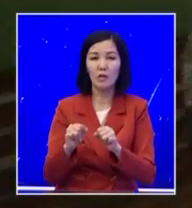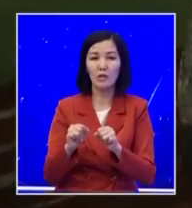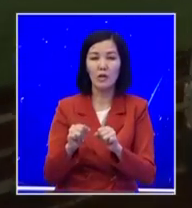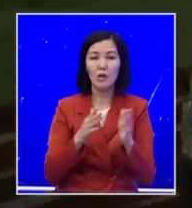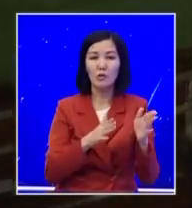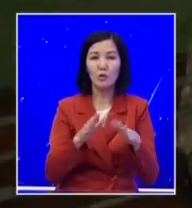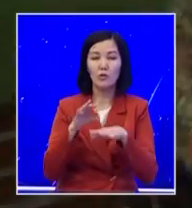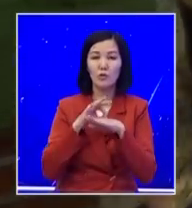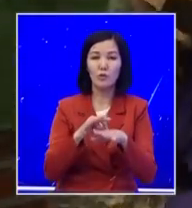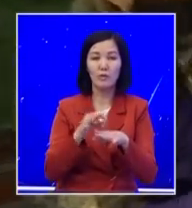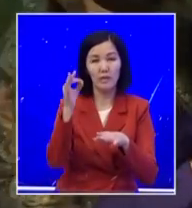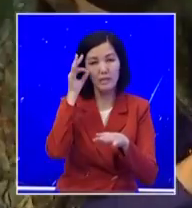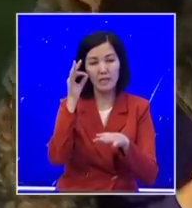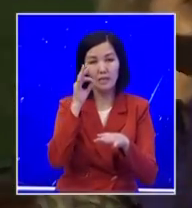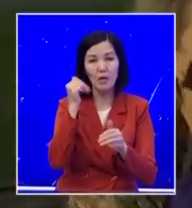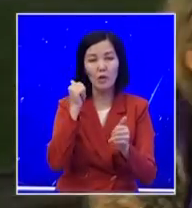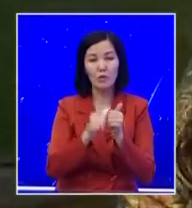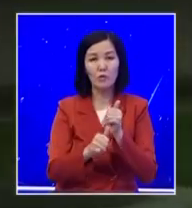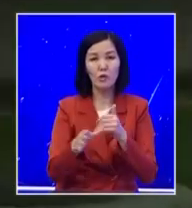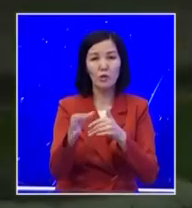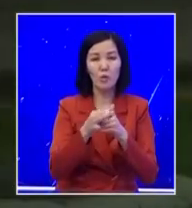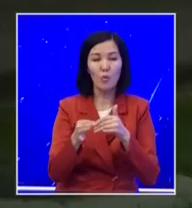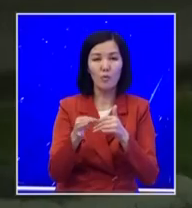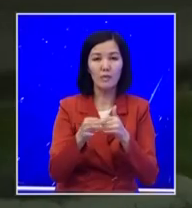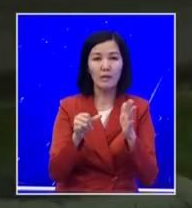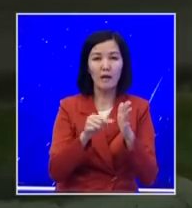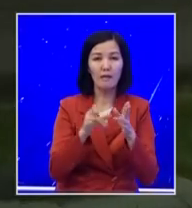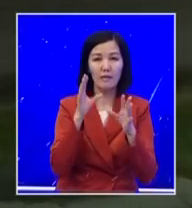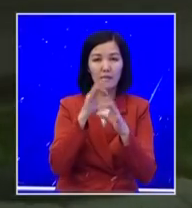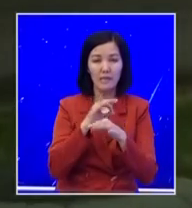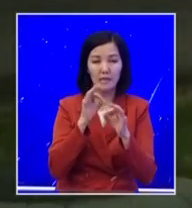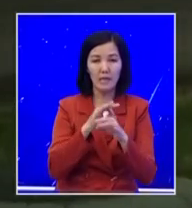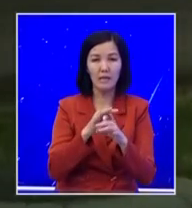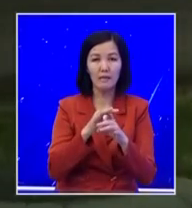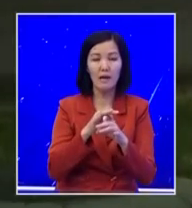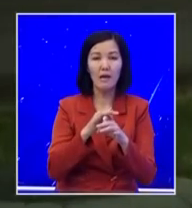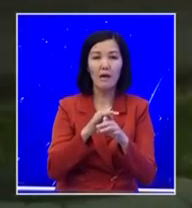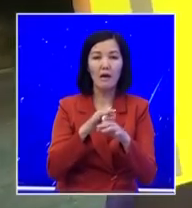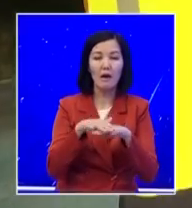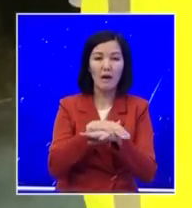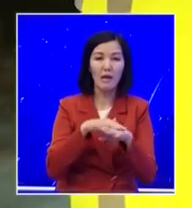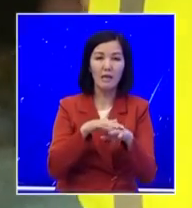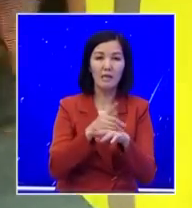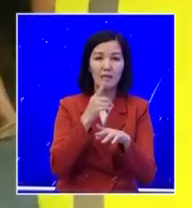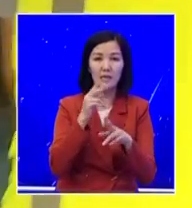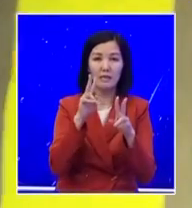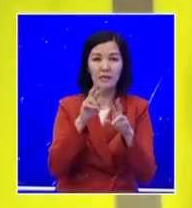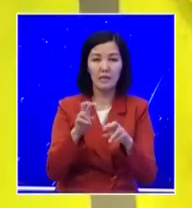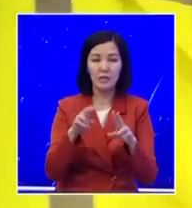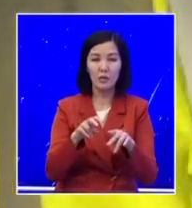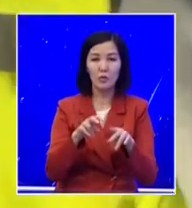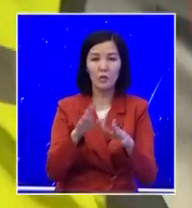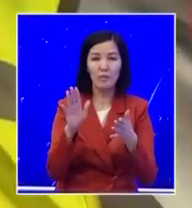жүйелі жүріп жатыр. Еске сала кетейік, күнделікті облыстағы 6 зертханада тұрғындар сынама тестті тегін тапсыра алады.